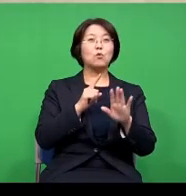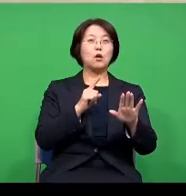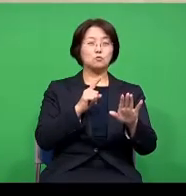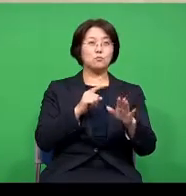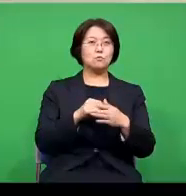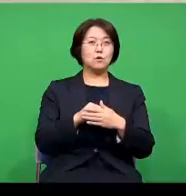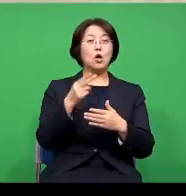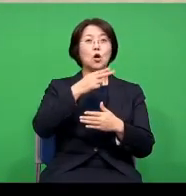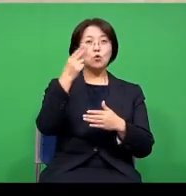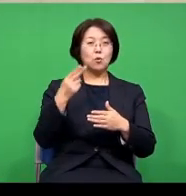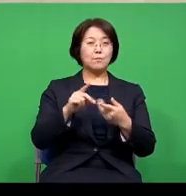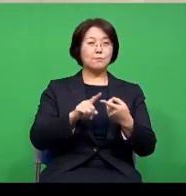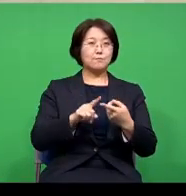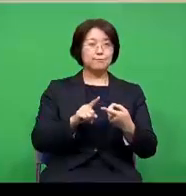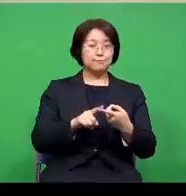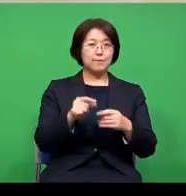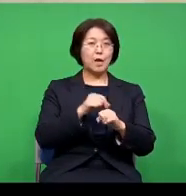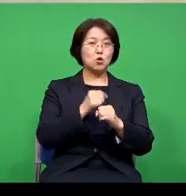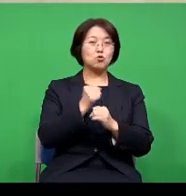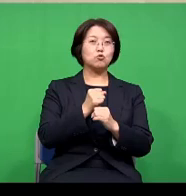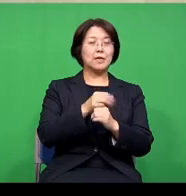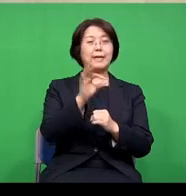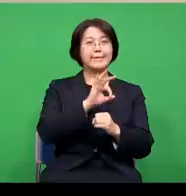でもですね、富山ならではの特産品